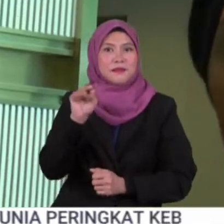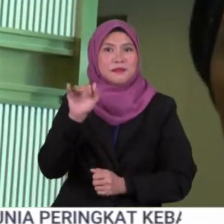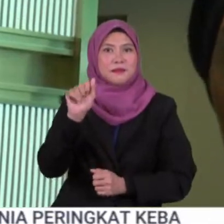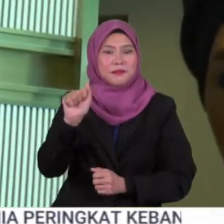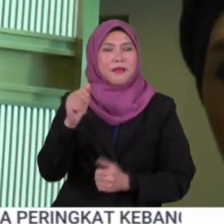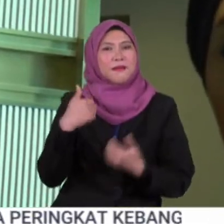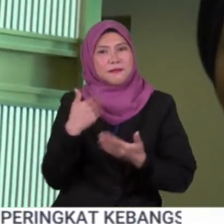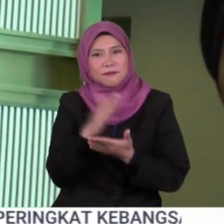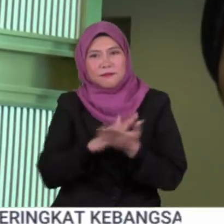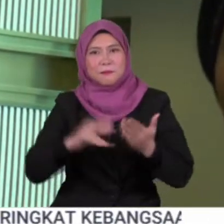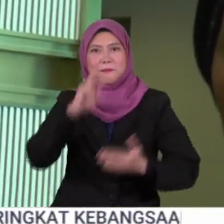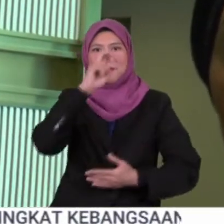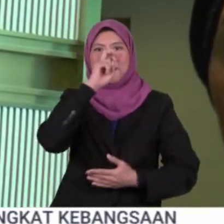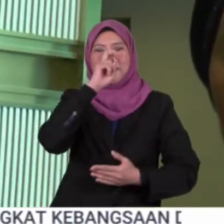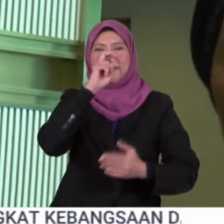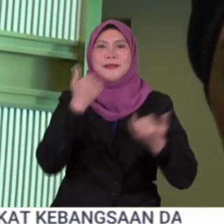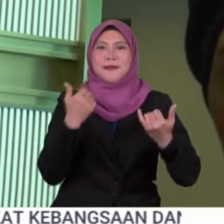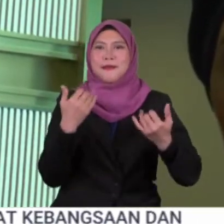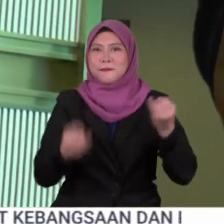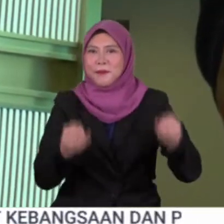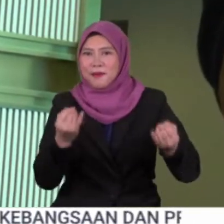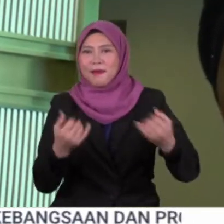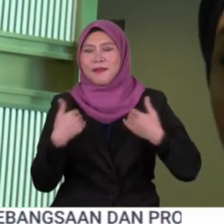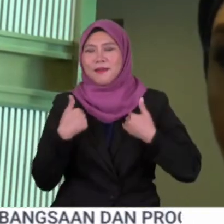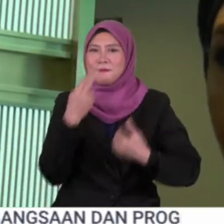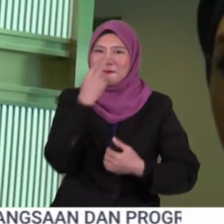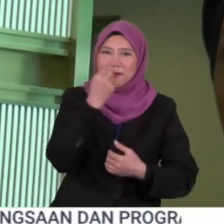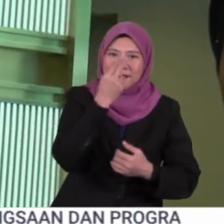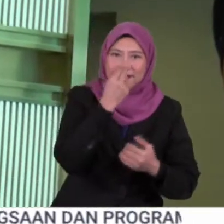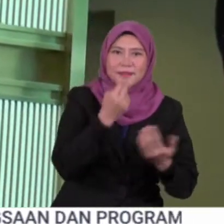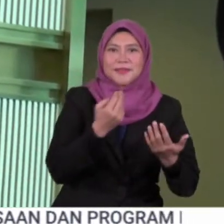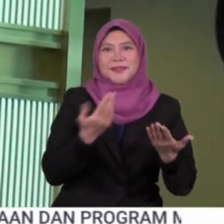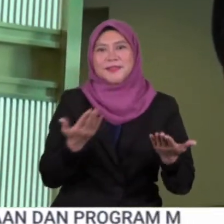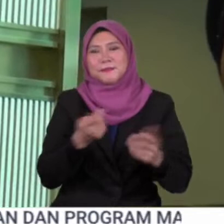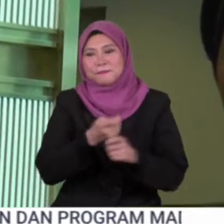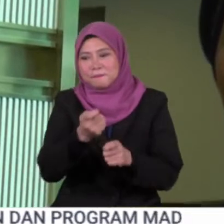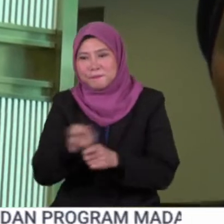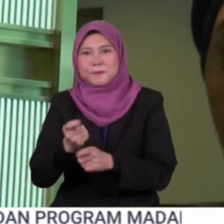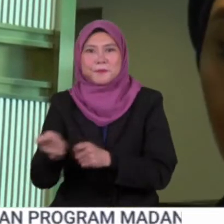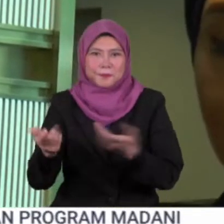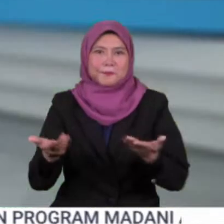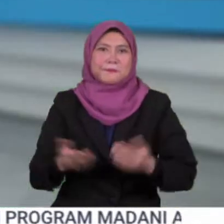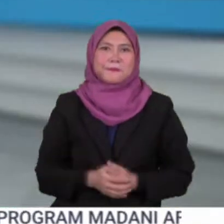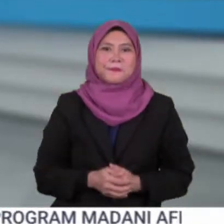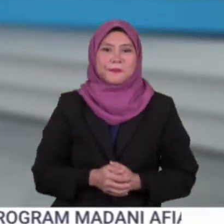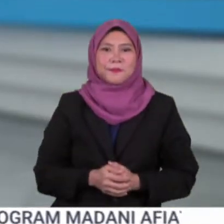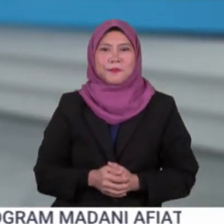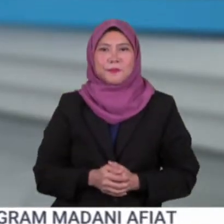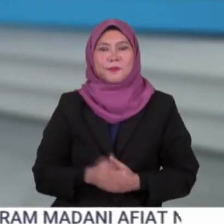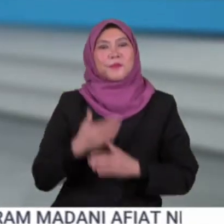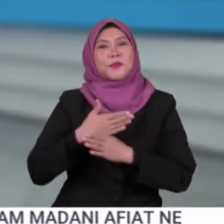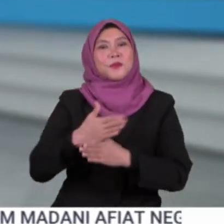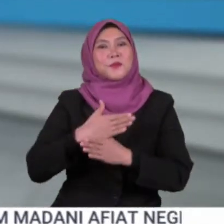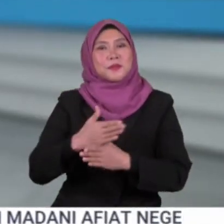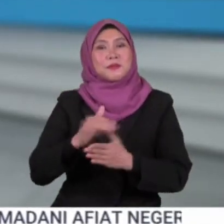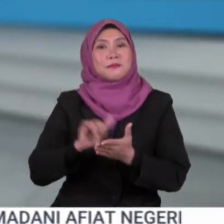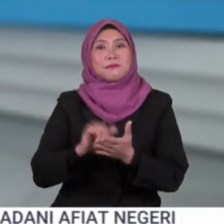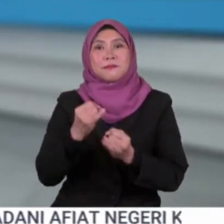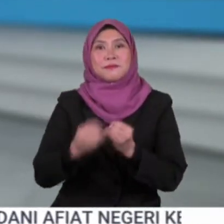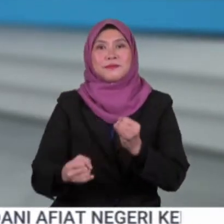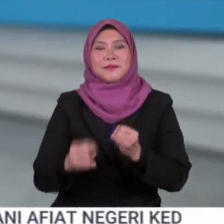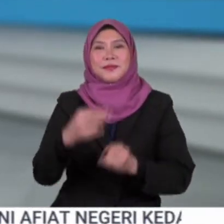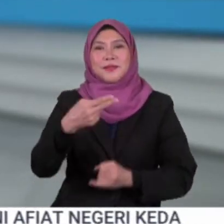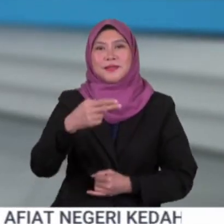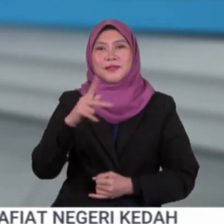dia, ada garang dia. Balance lah, ada garang, ada funny dia, ada kelakar dia semua kan. Perkongsian itu